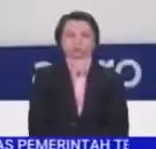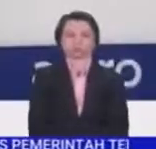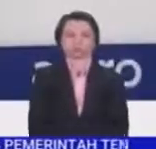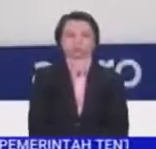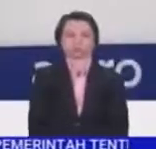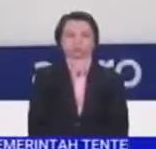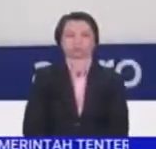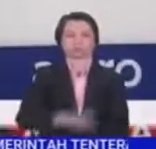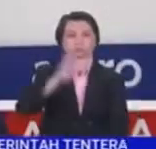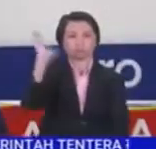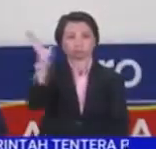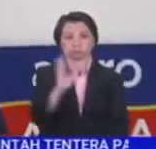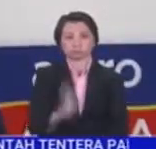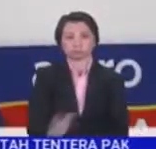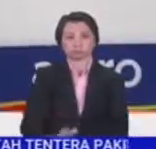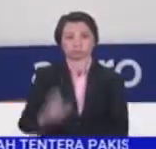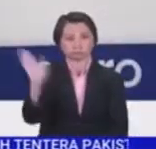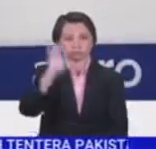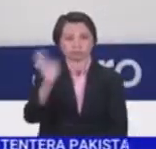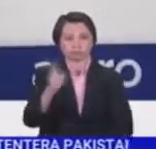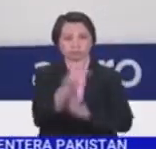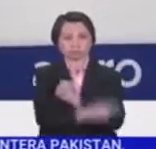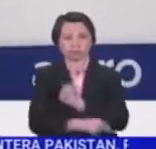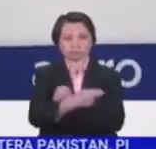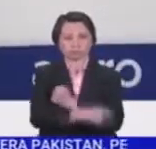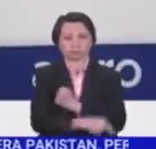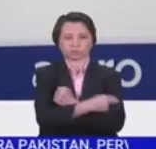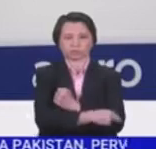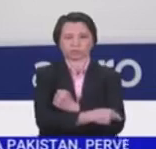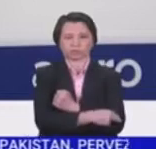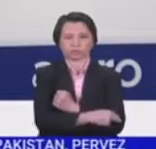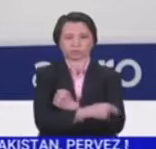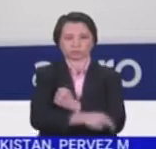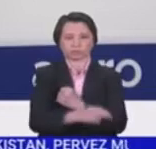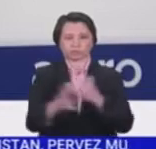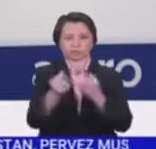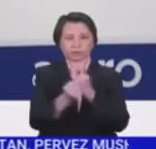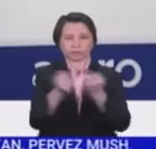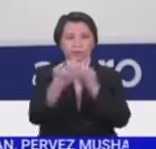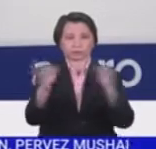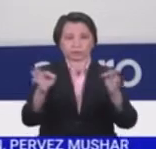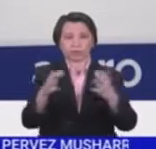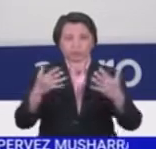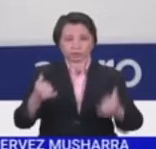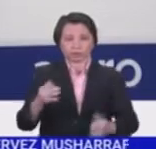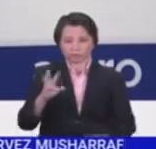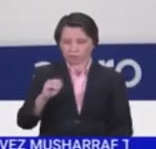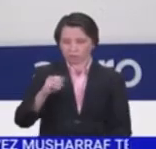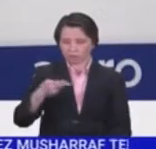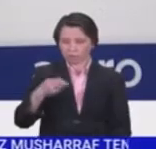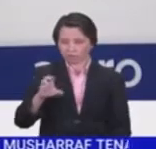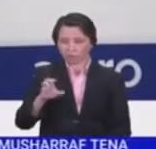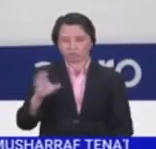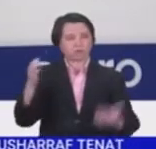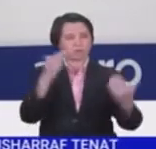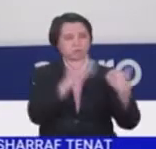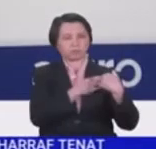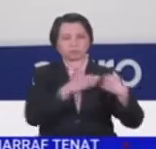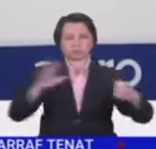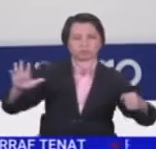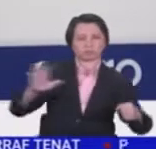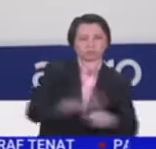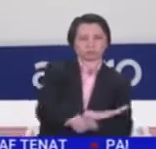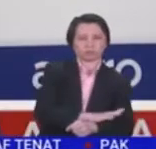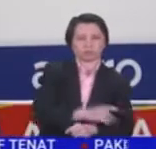kau tak pernah orang tak pernah negeri-negeri yang dapat free ini kali kita emisi yang katamu semua dan